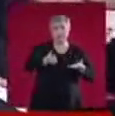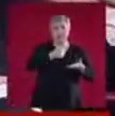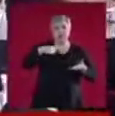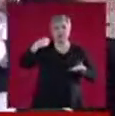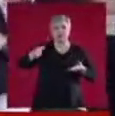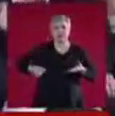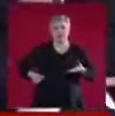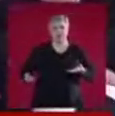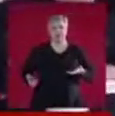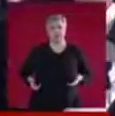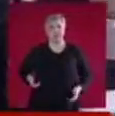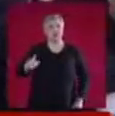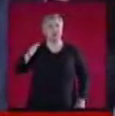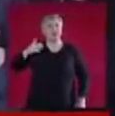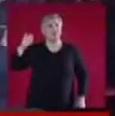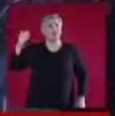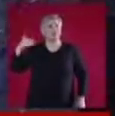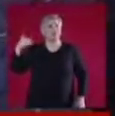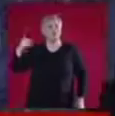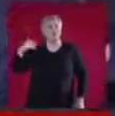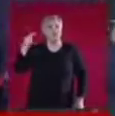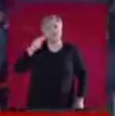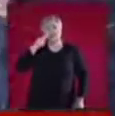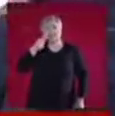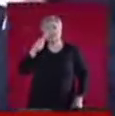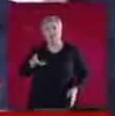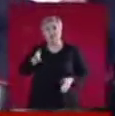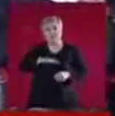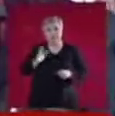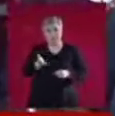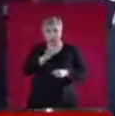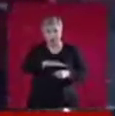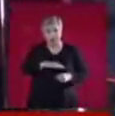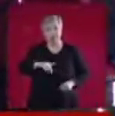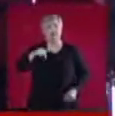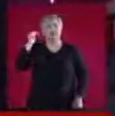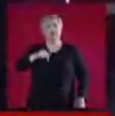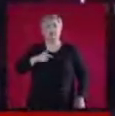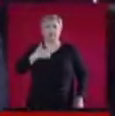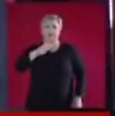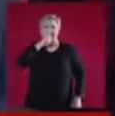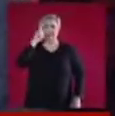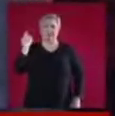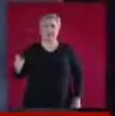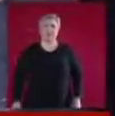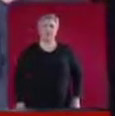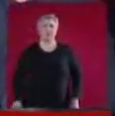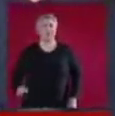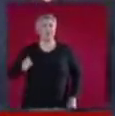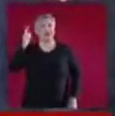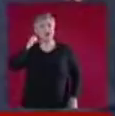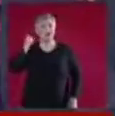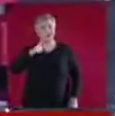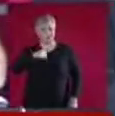σύγχρονη μεταπολιτευτική ιστορία του τόπου μας ένα όμως απ τα μεγάλα όπλα μας στις επερχόμενες εκλογικές